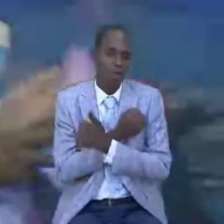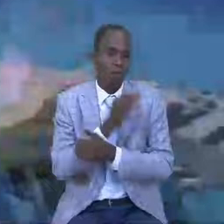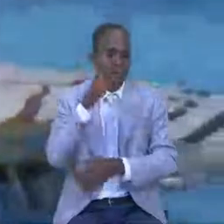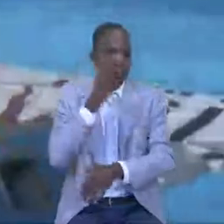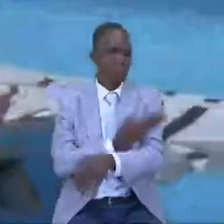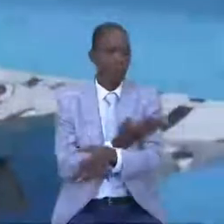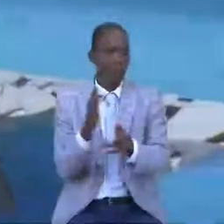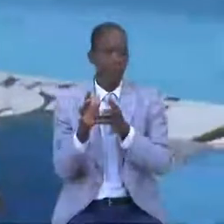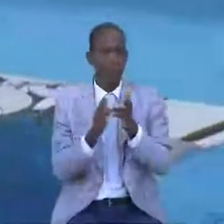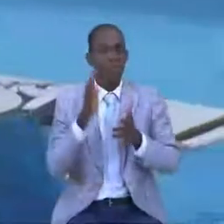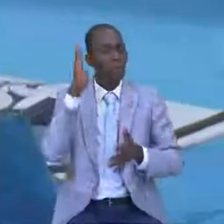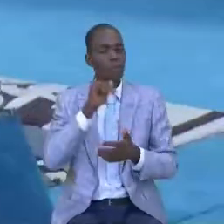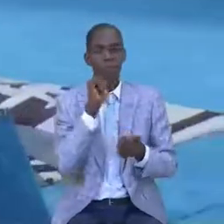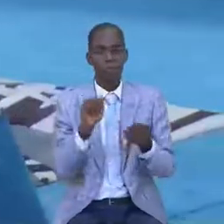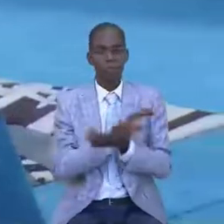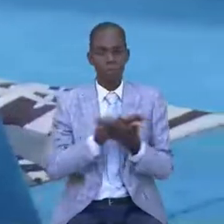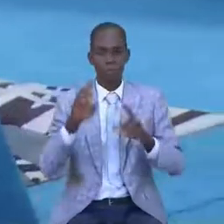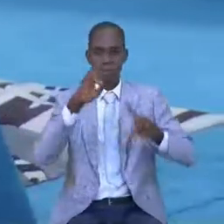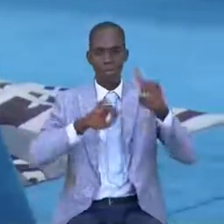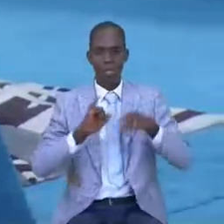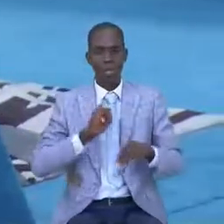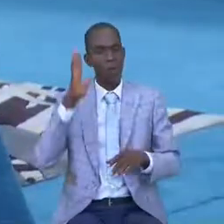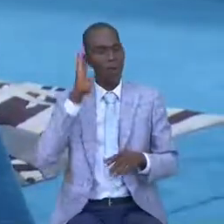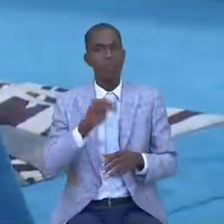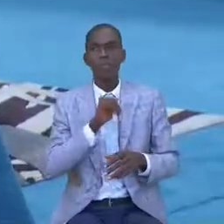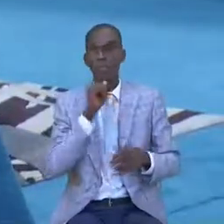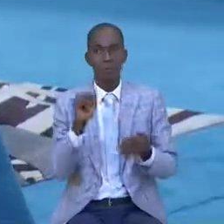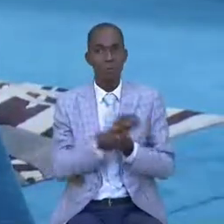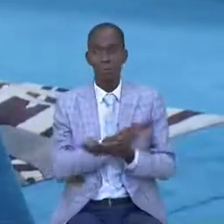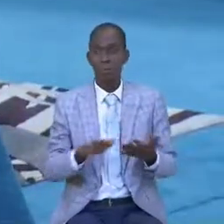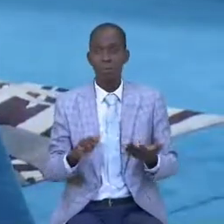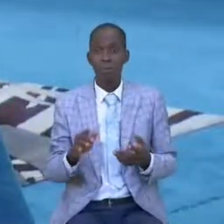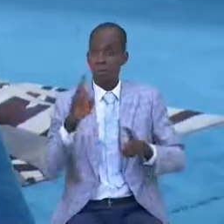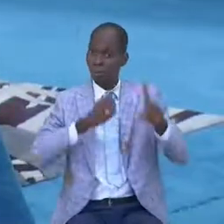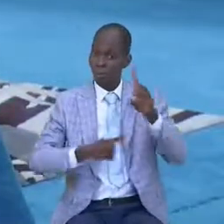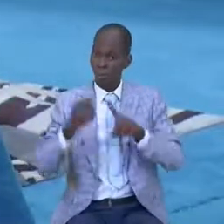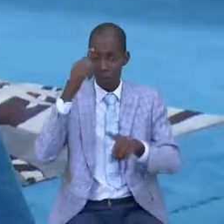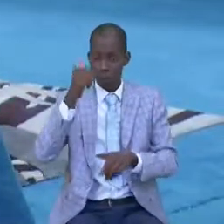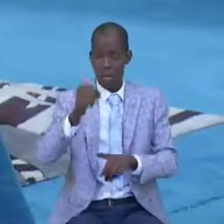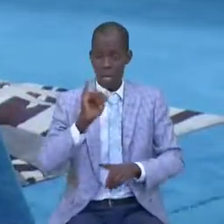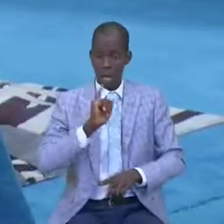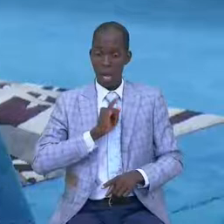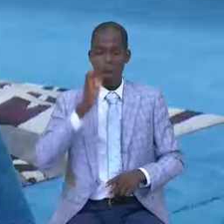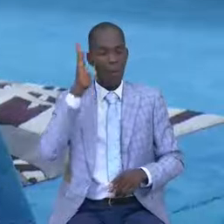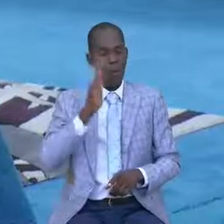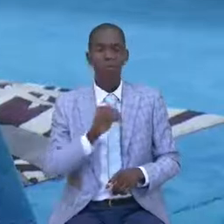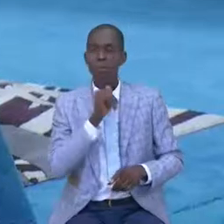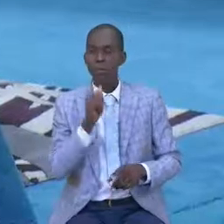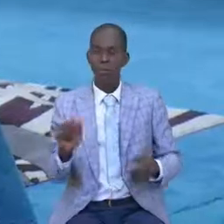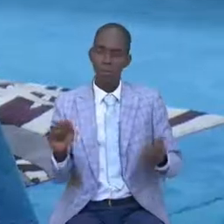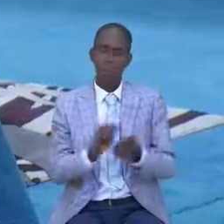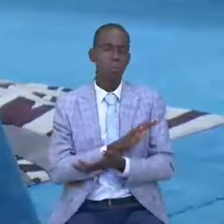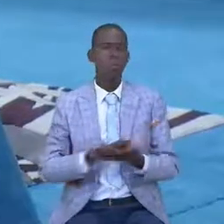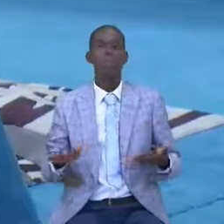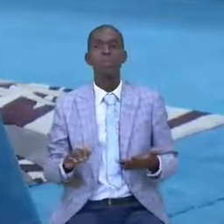quiconque croit au nom de ce Fils bien-aimé unique ne périra pas. Je ne périrai pas. Je l'ai dit de ma propre bouche.